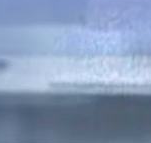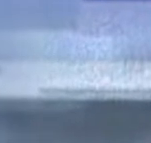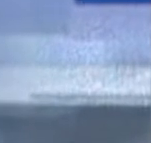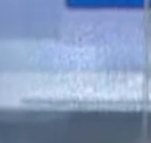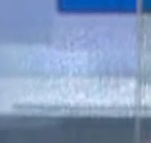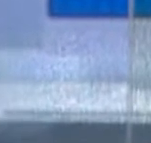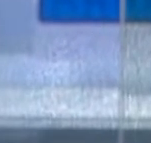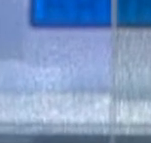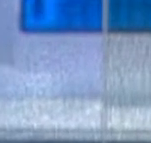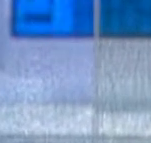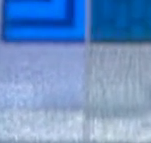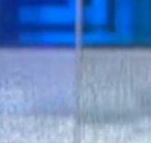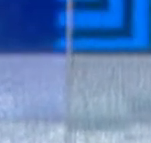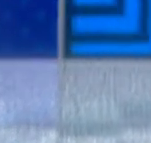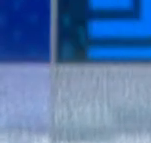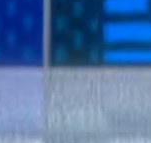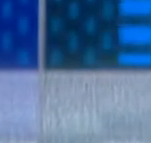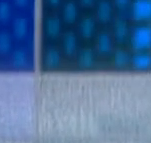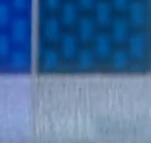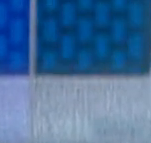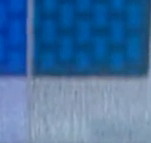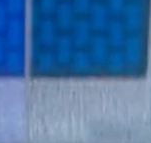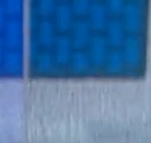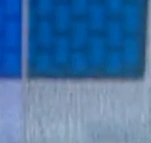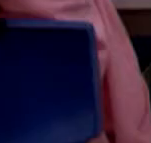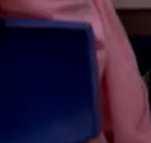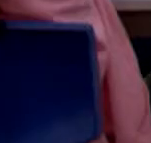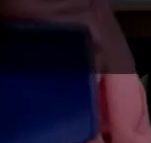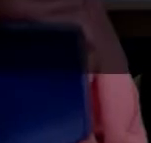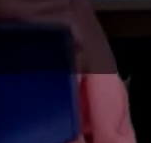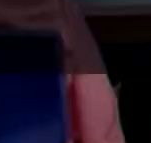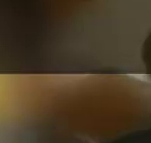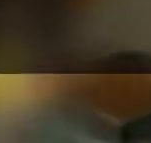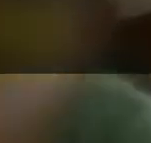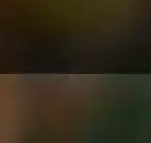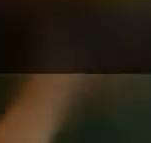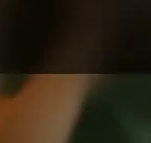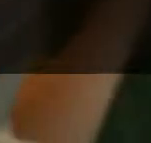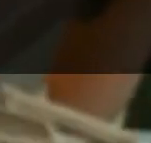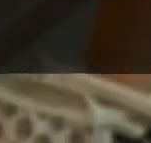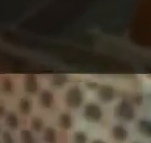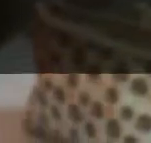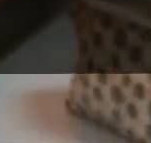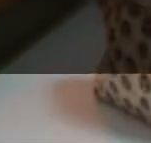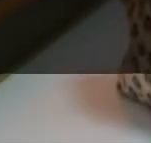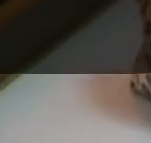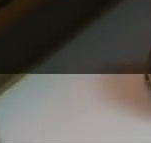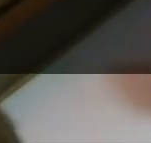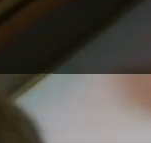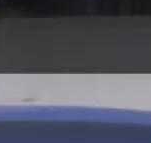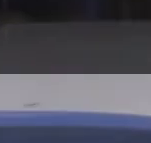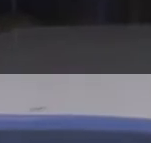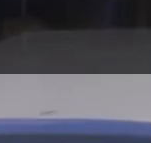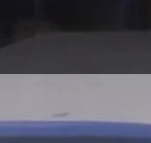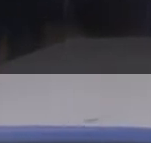ערב טוב לכן ולכם, אתם איתנו כאן בכנסת הערב, תחילה הכותרות. הפסקת בידוד הילדים, איגוד רופאי הילדים חזר